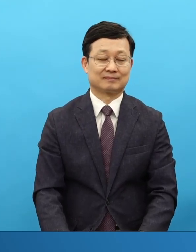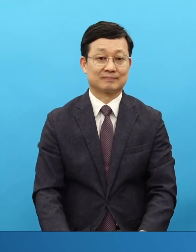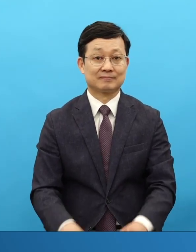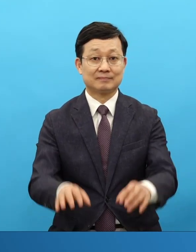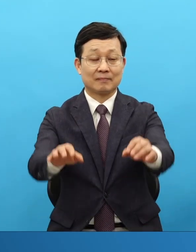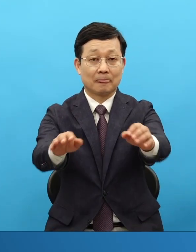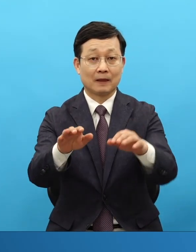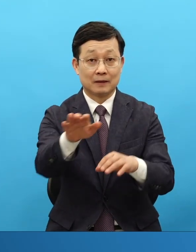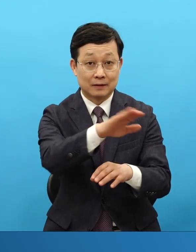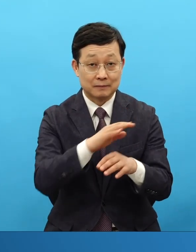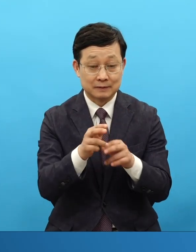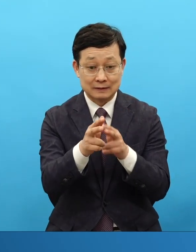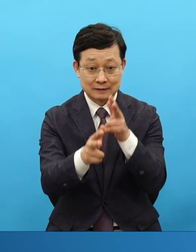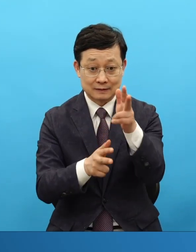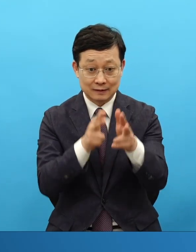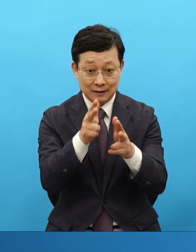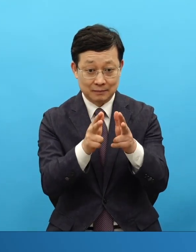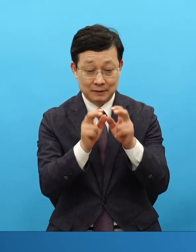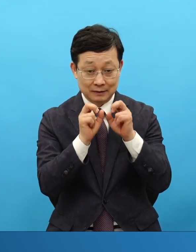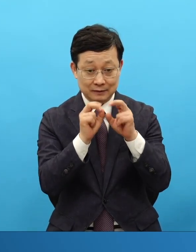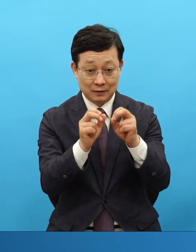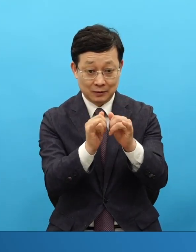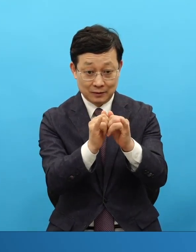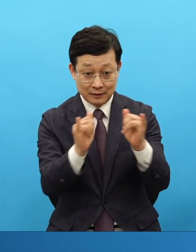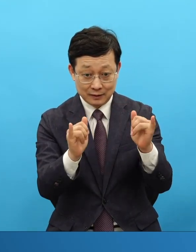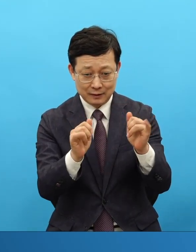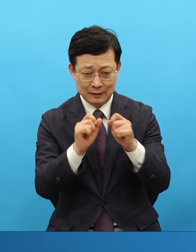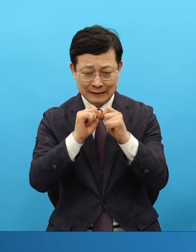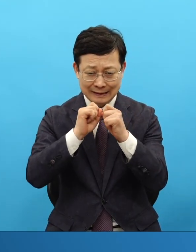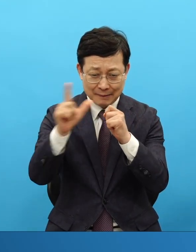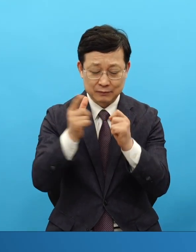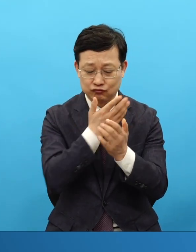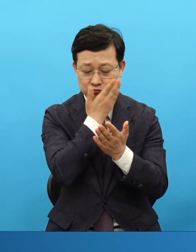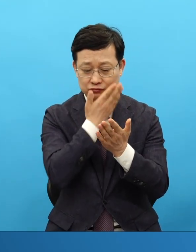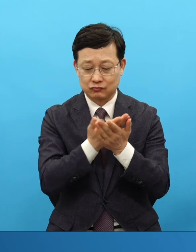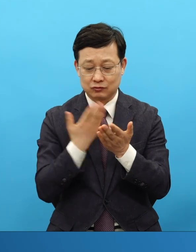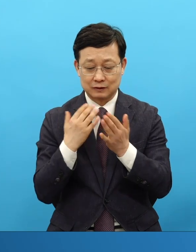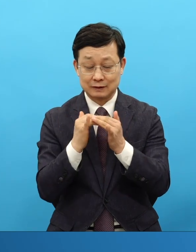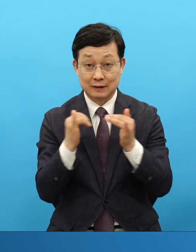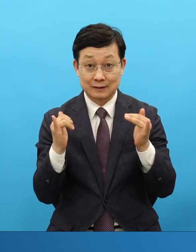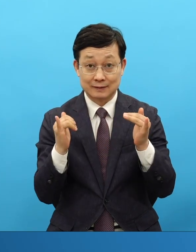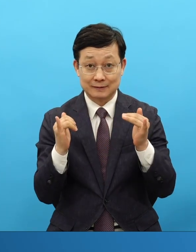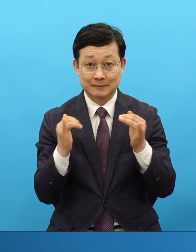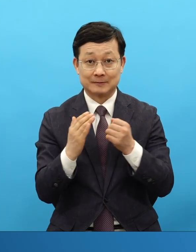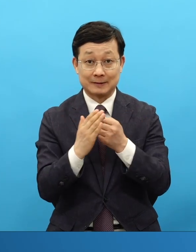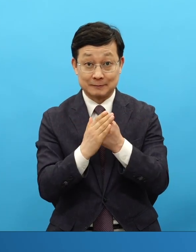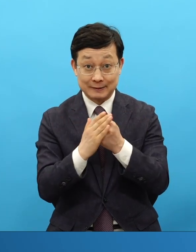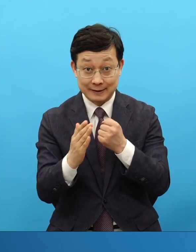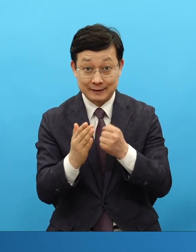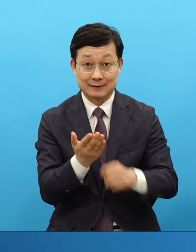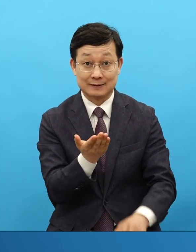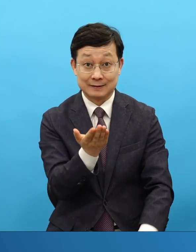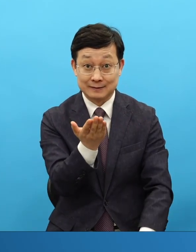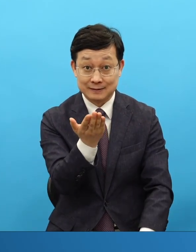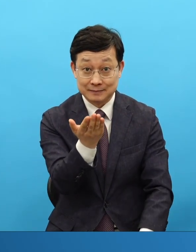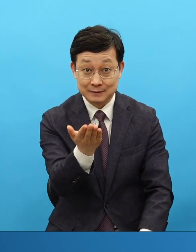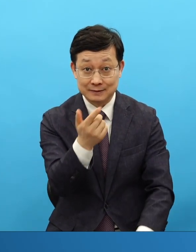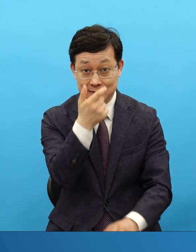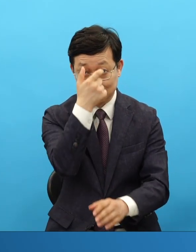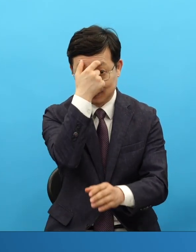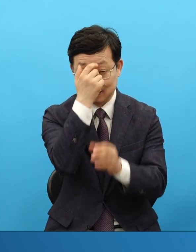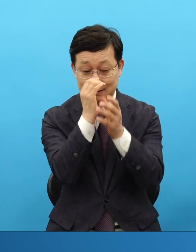산업인들은 거의 중직자들입니다. And most of the business people are church officers. 그래서 여러분들이